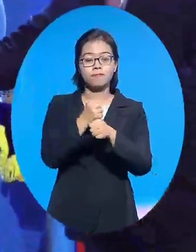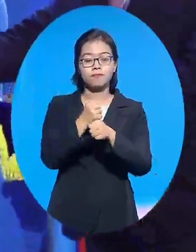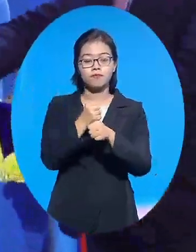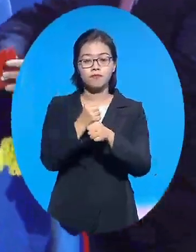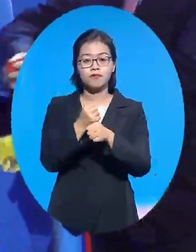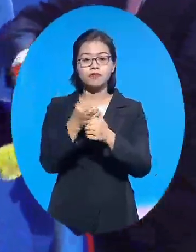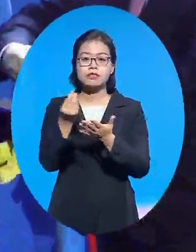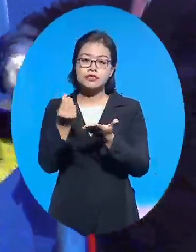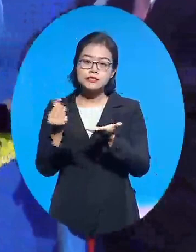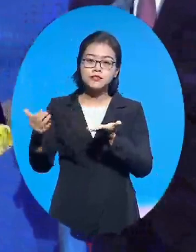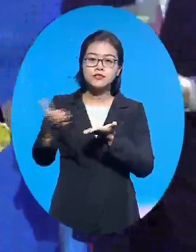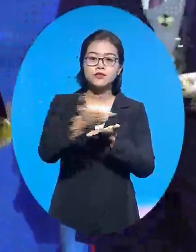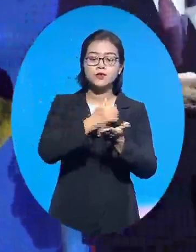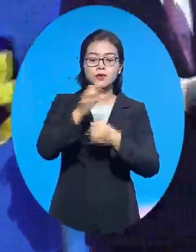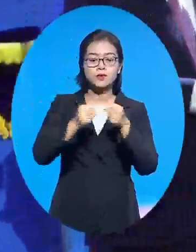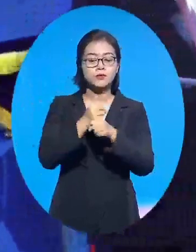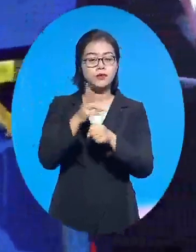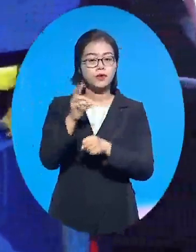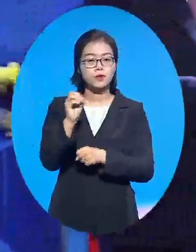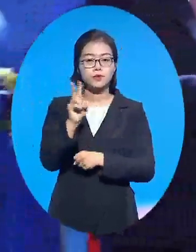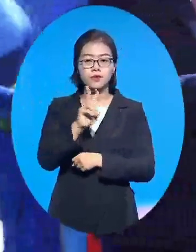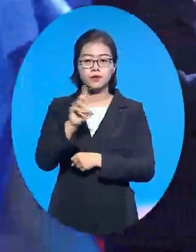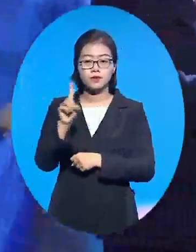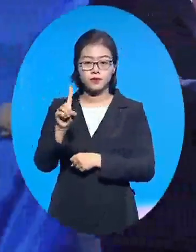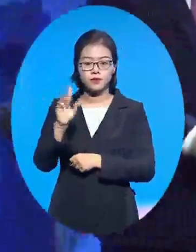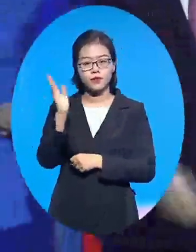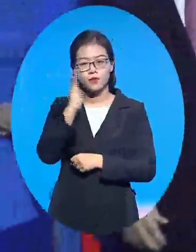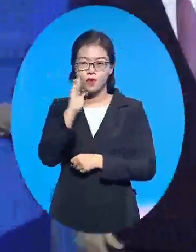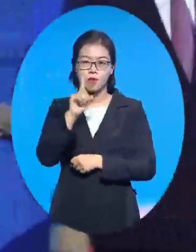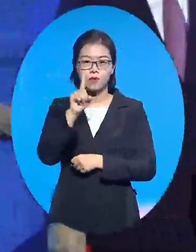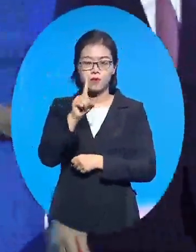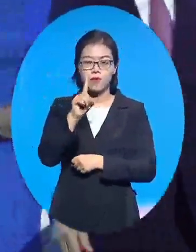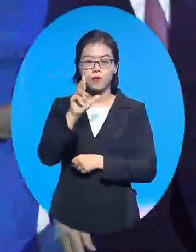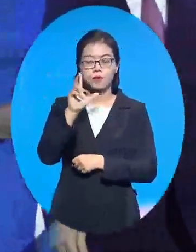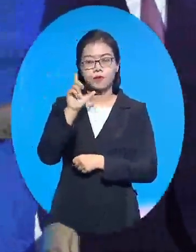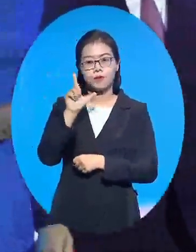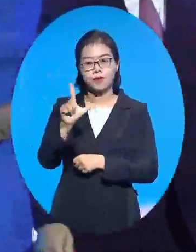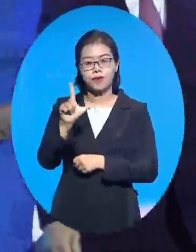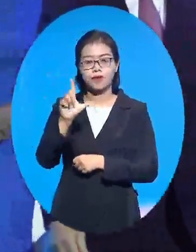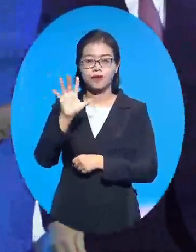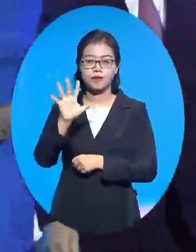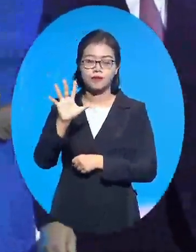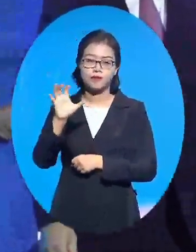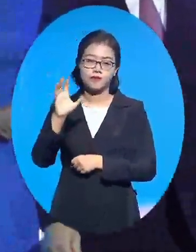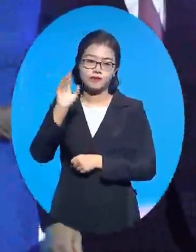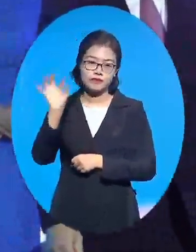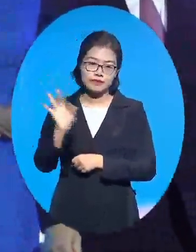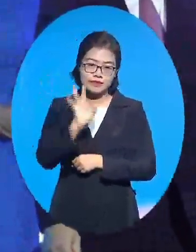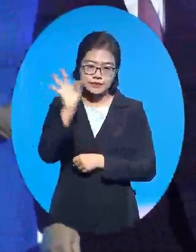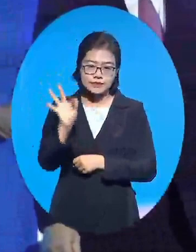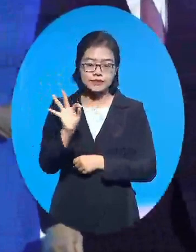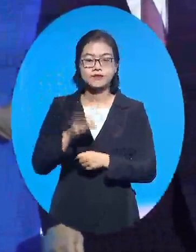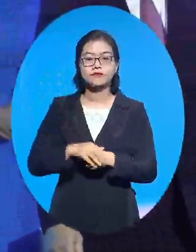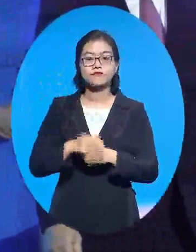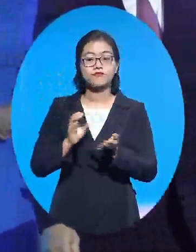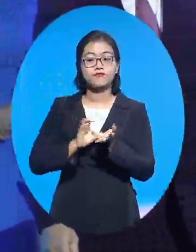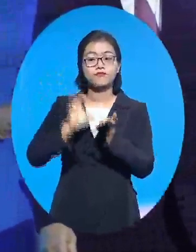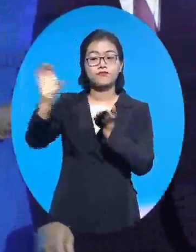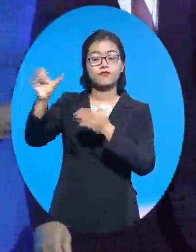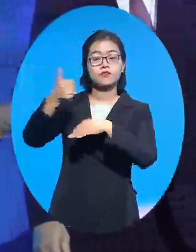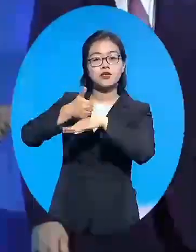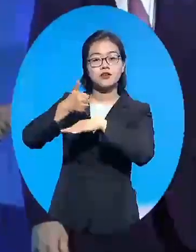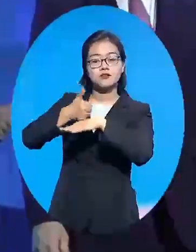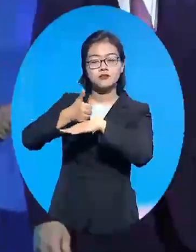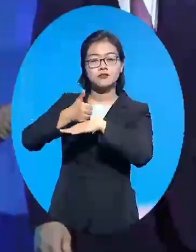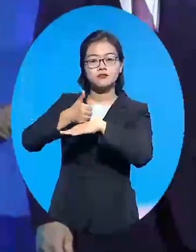thu năm 2021 khoảng 15 40 ngàn tỷ đồng nộp ngân sách nhà nước gần 129.000 tỷ đồng tạo việc làm